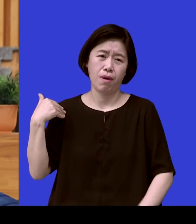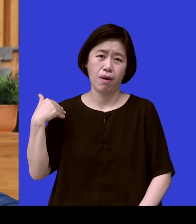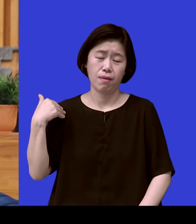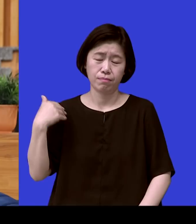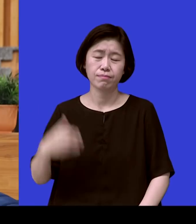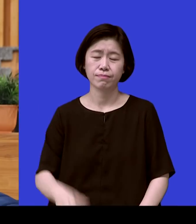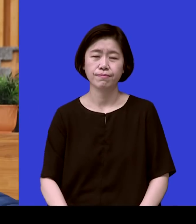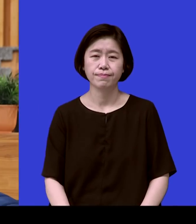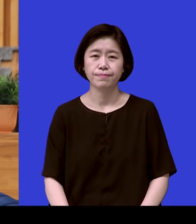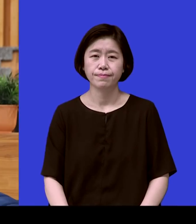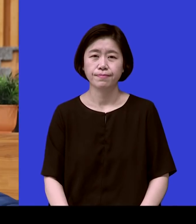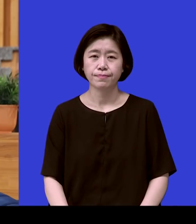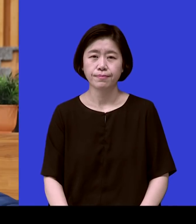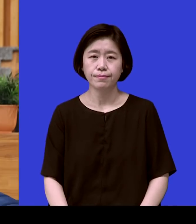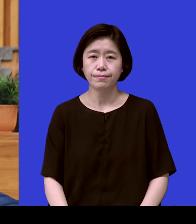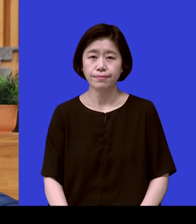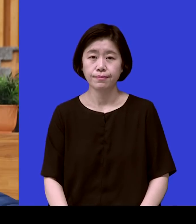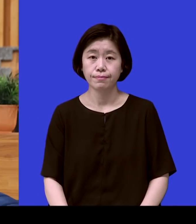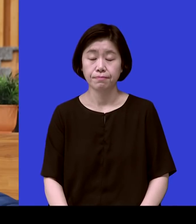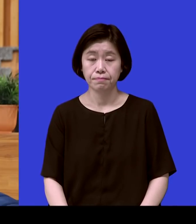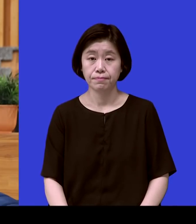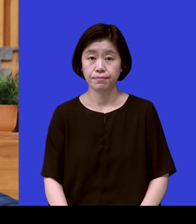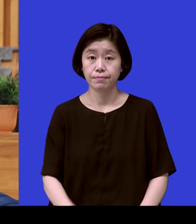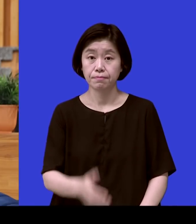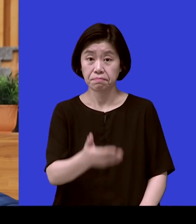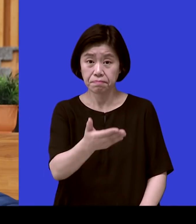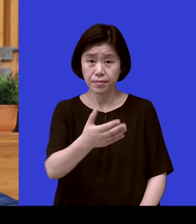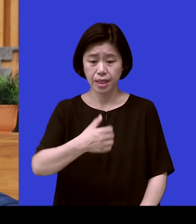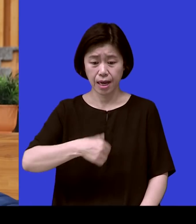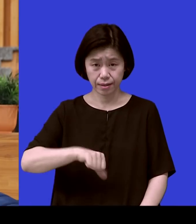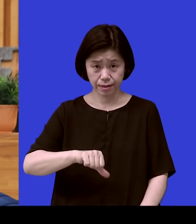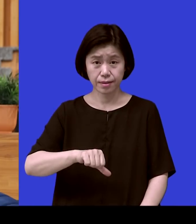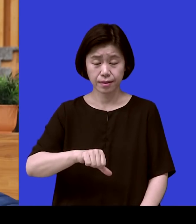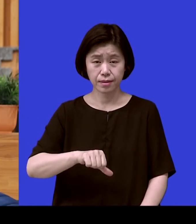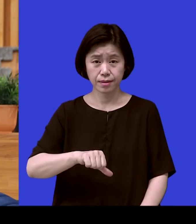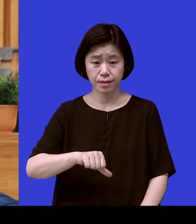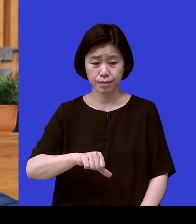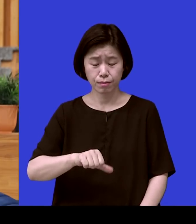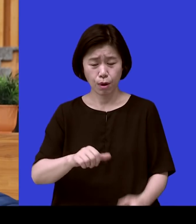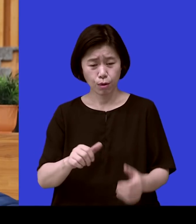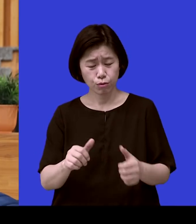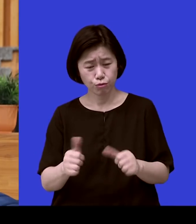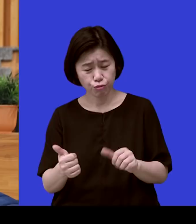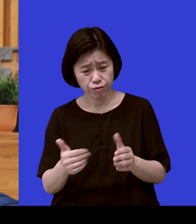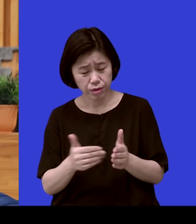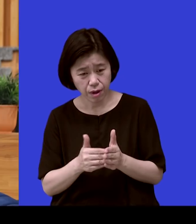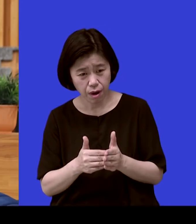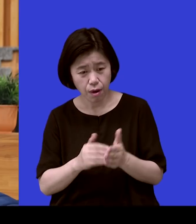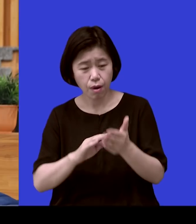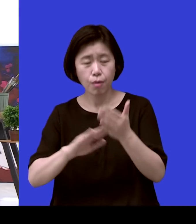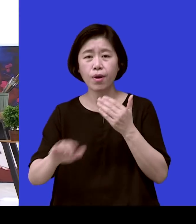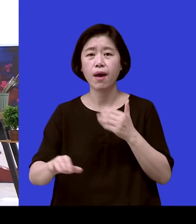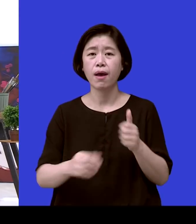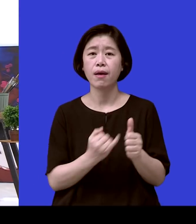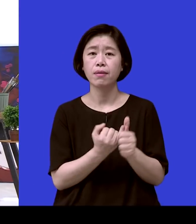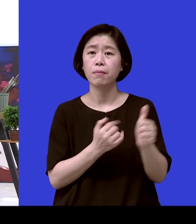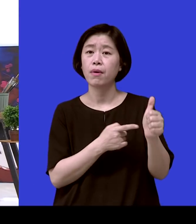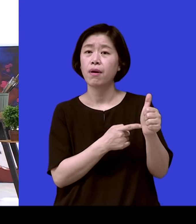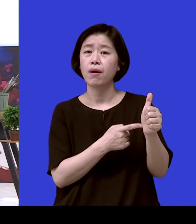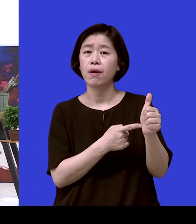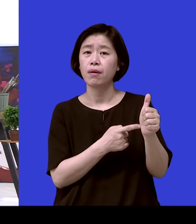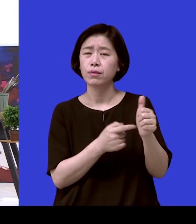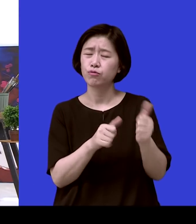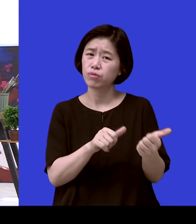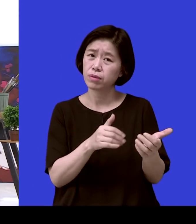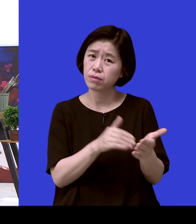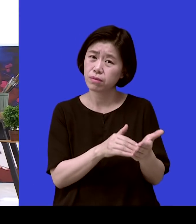또 이렇게 마음에 어렵게 아들을 보내셨는데 또 남편 목사님께서 수천하셨다고. 네.